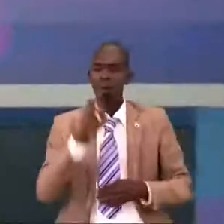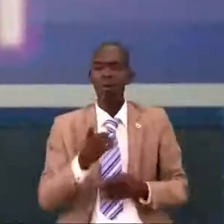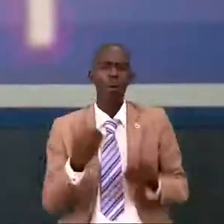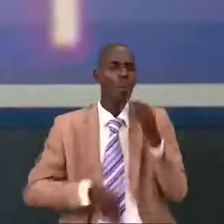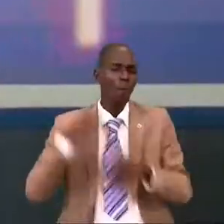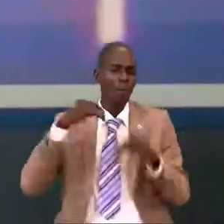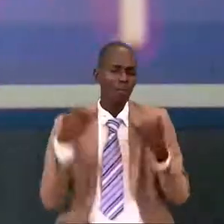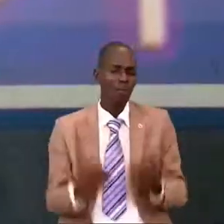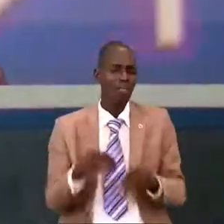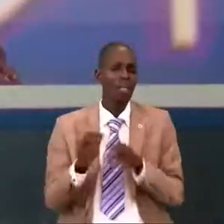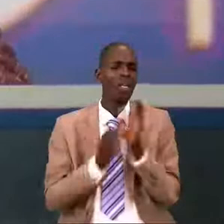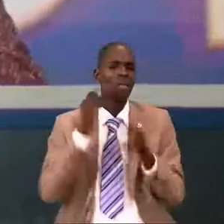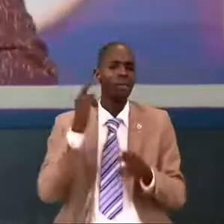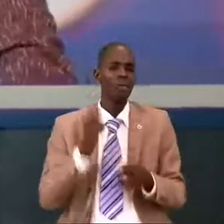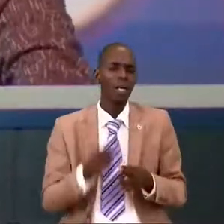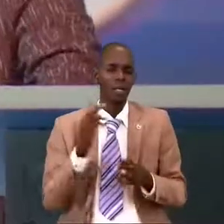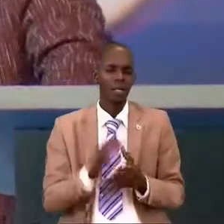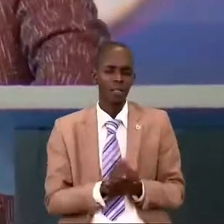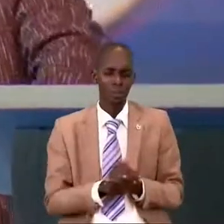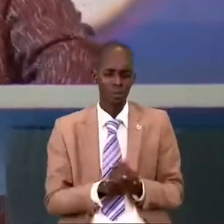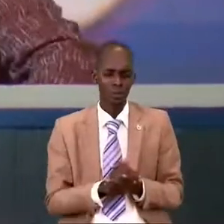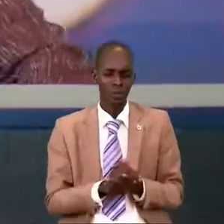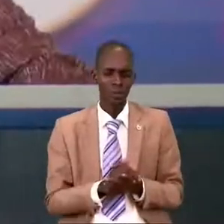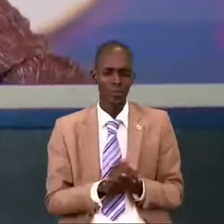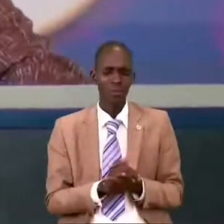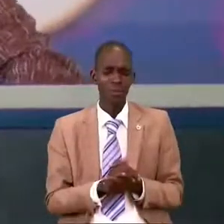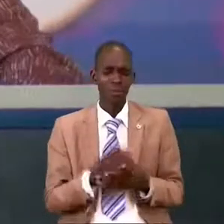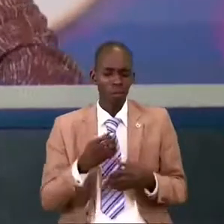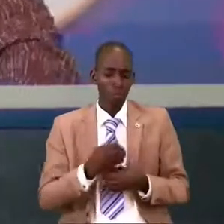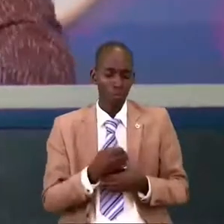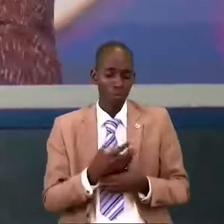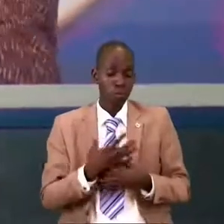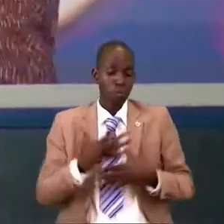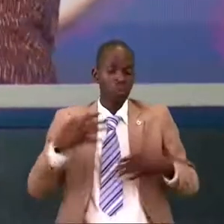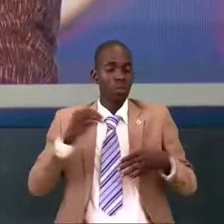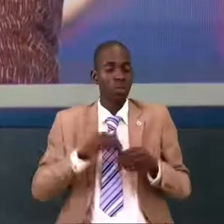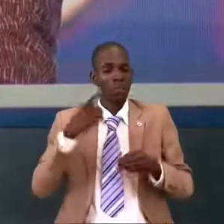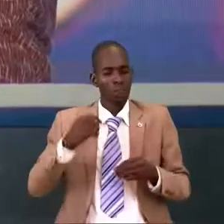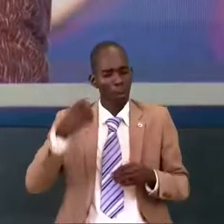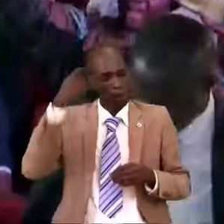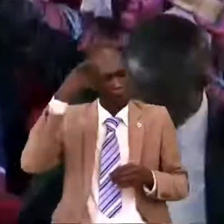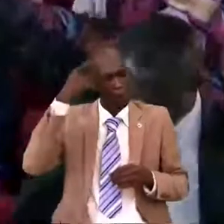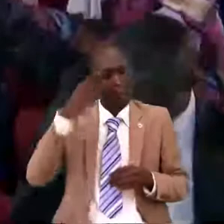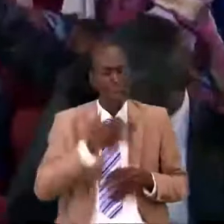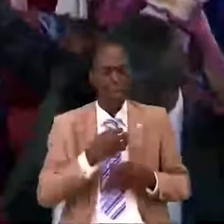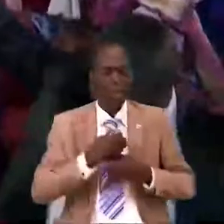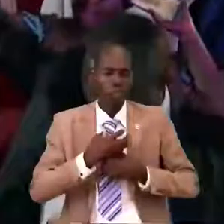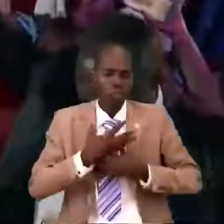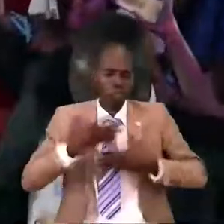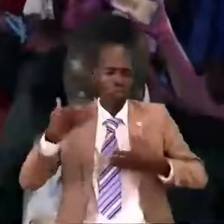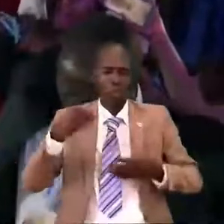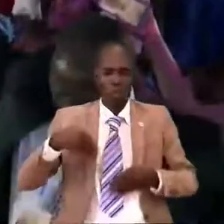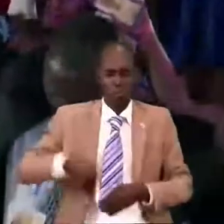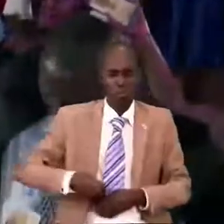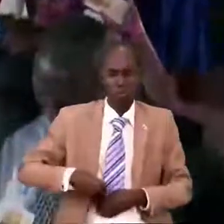Tumeur dans le cerveau, enflement, fibrome dans le ventre là-bas, sortez au nom de